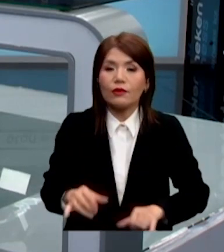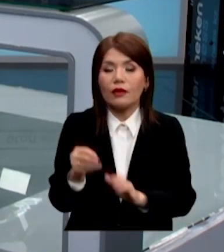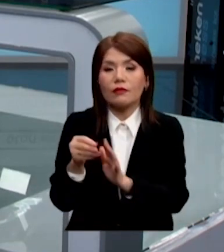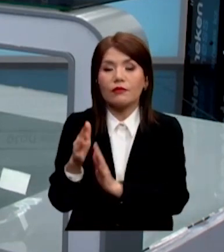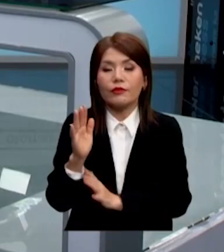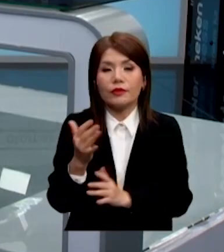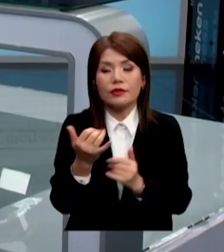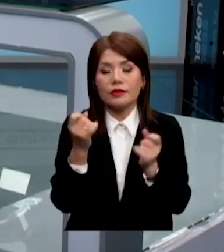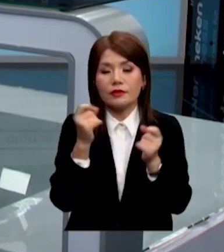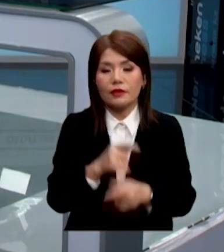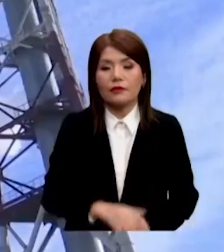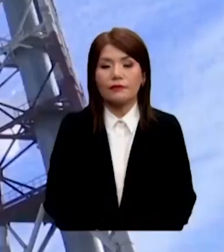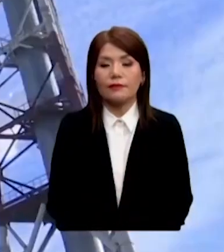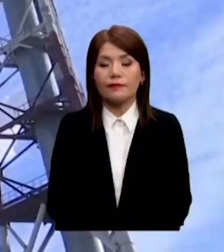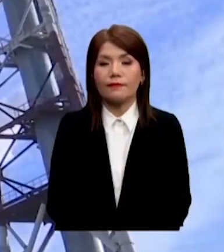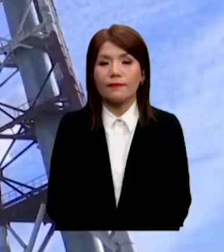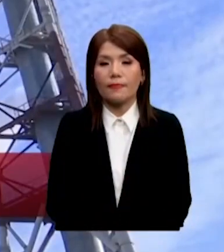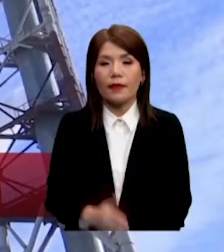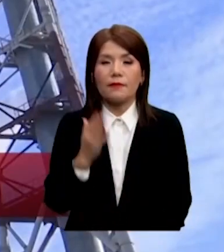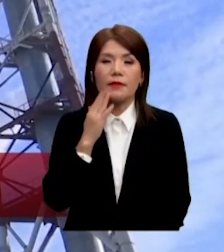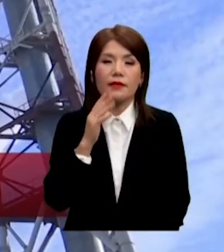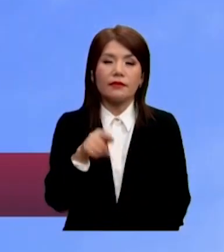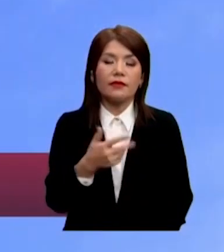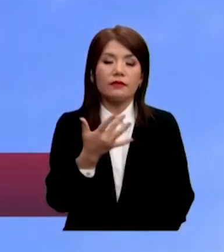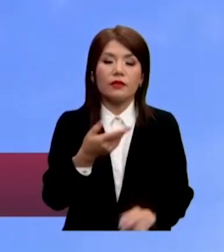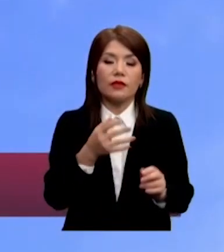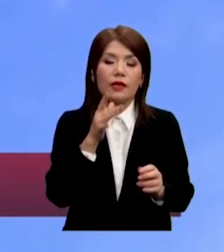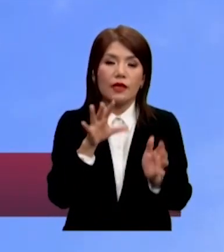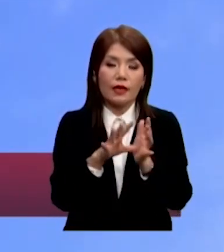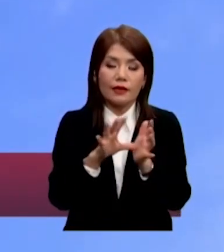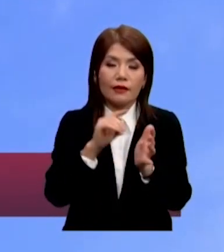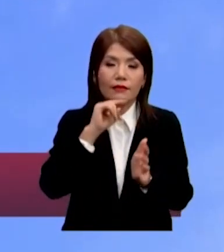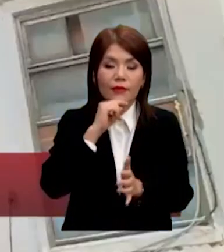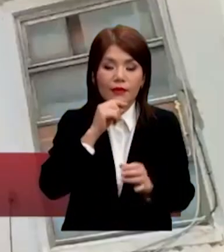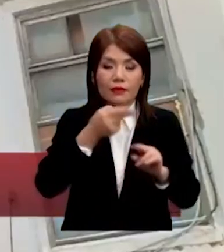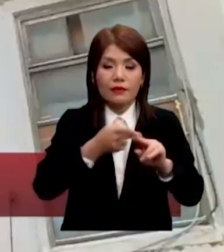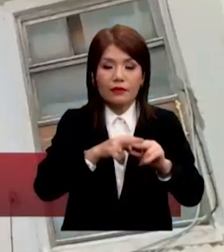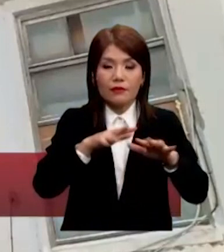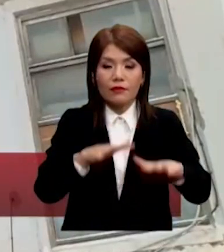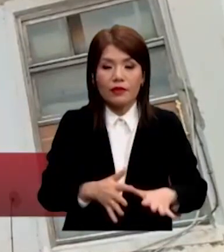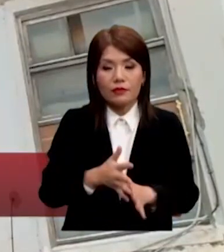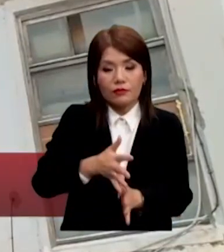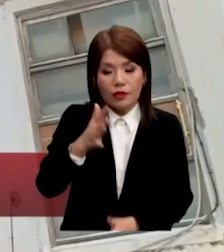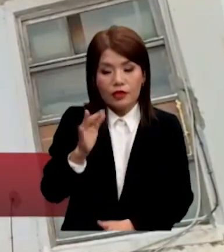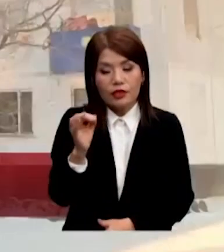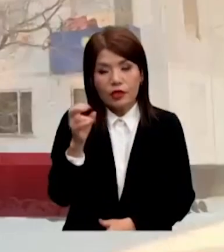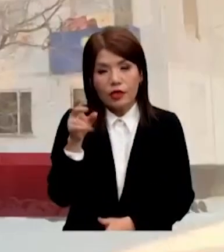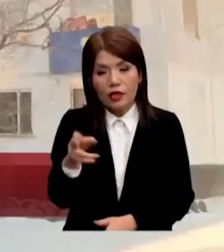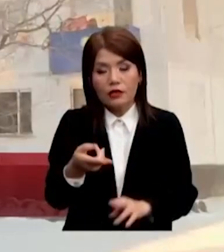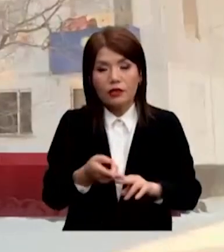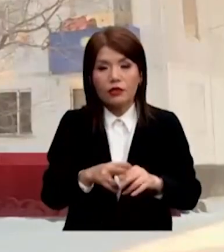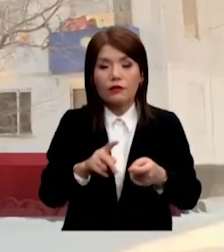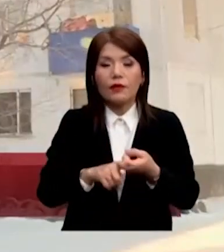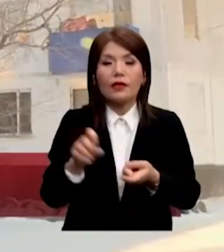Батагоз Марабаева. Почти половина из всего электропотребления страны приходится на сектор зданий и ЖКХ, в связи с чем